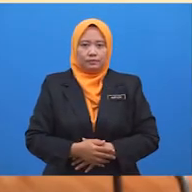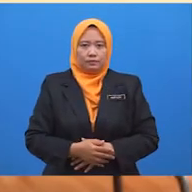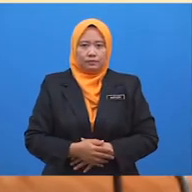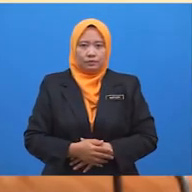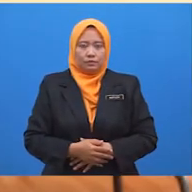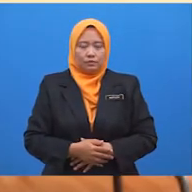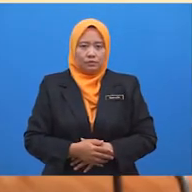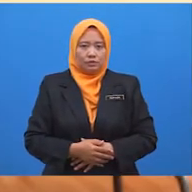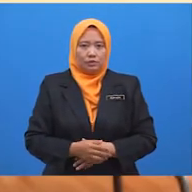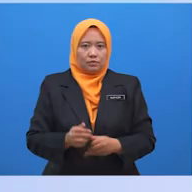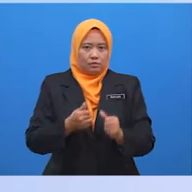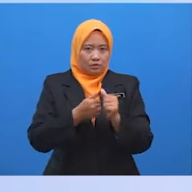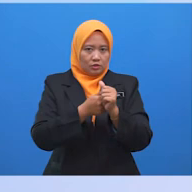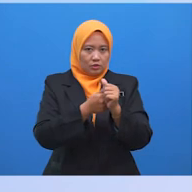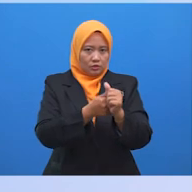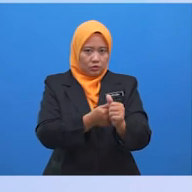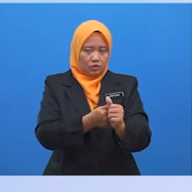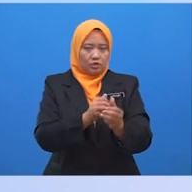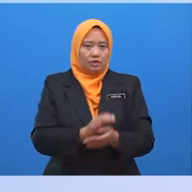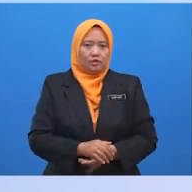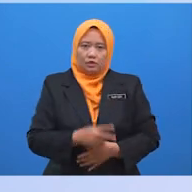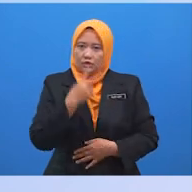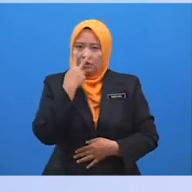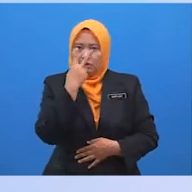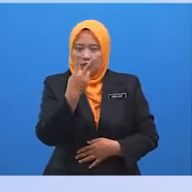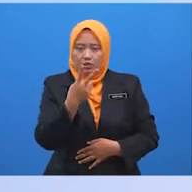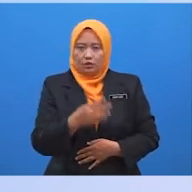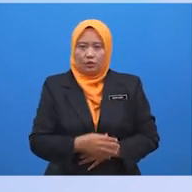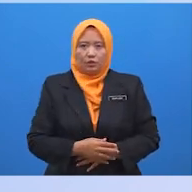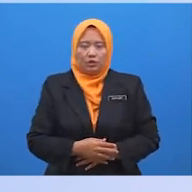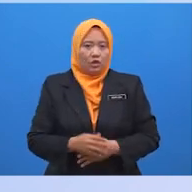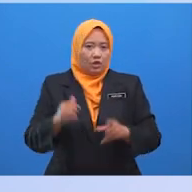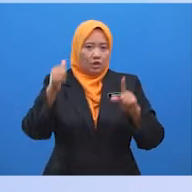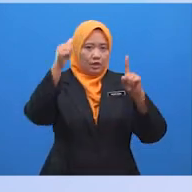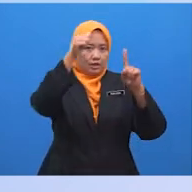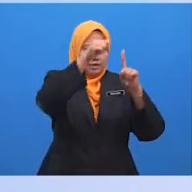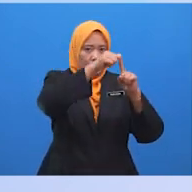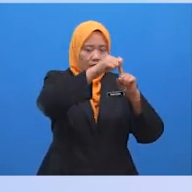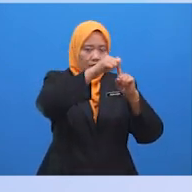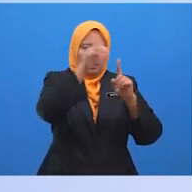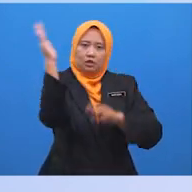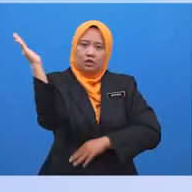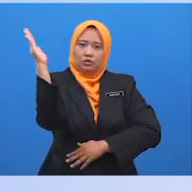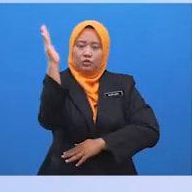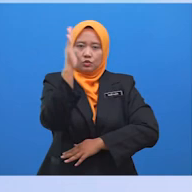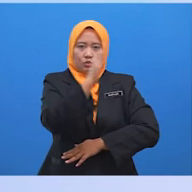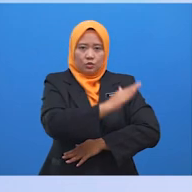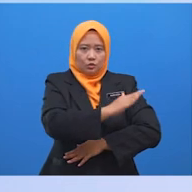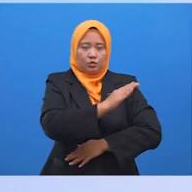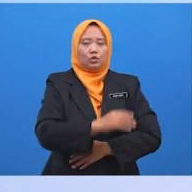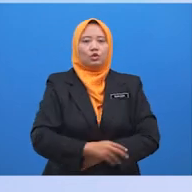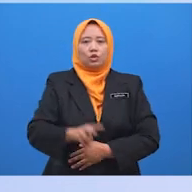Berikutnya, murid-murid, kita perhatikan pula arah kecondongan bagi dua